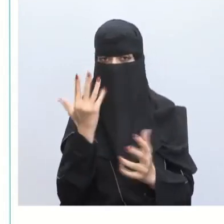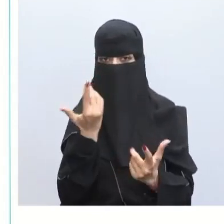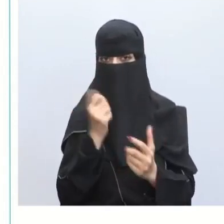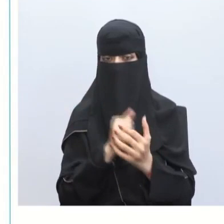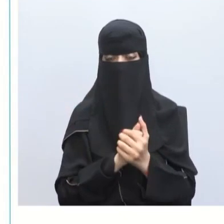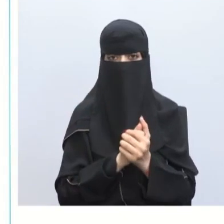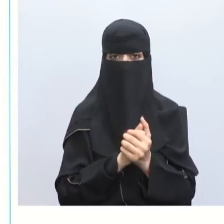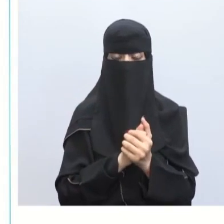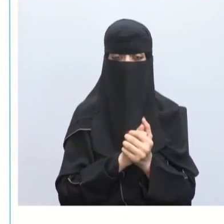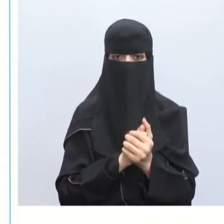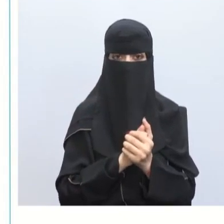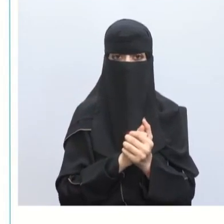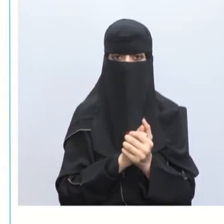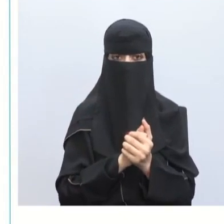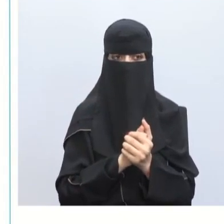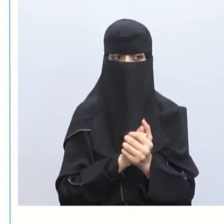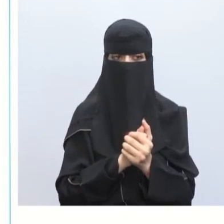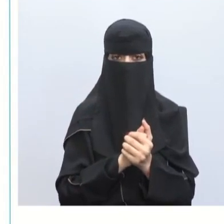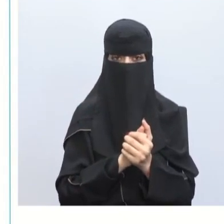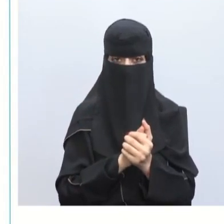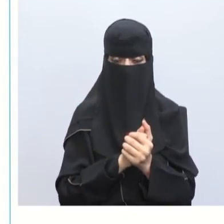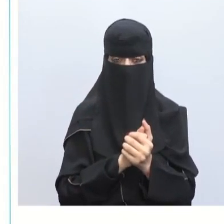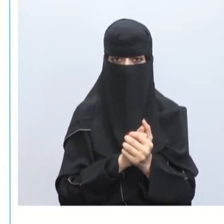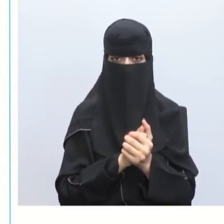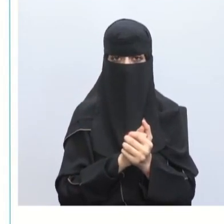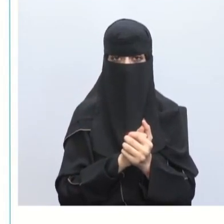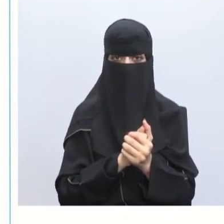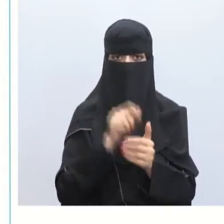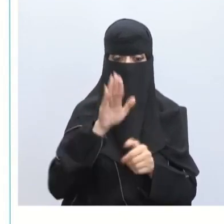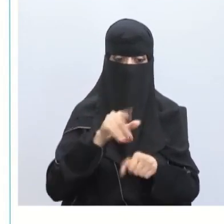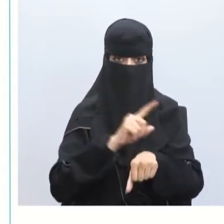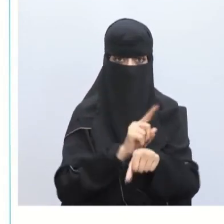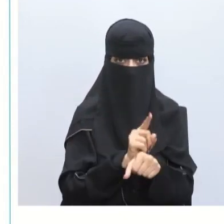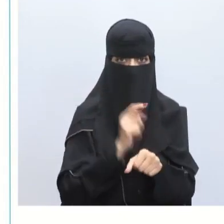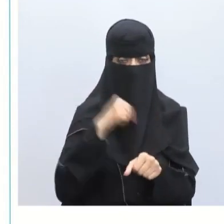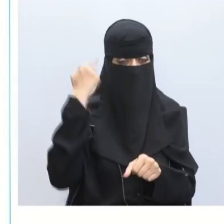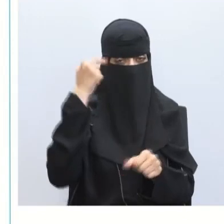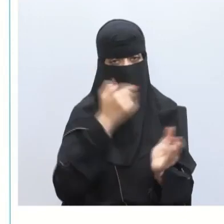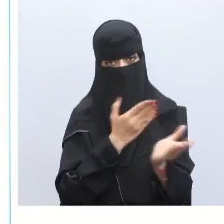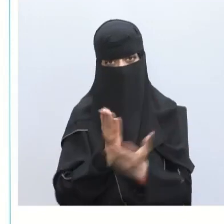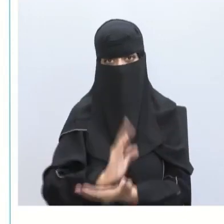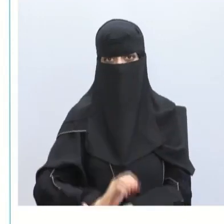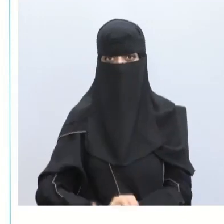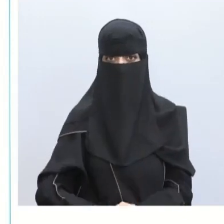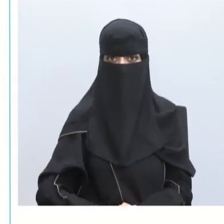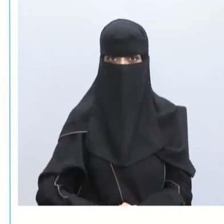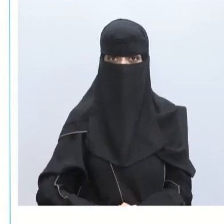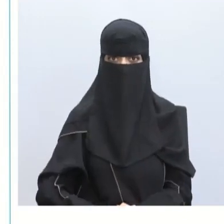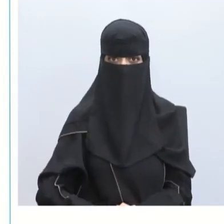يذكر الطلبه العوامل المؤثره في المناخ حن اعطيكم دقيقه للتفكير نرجع